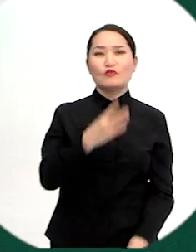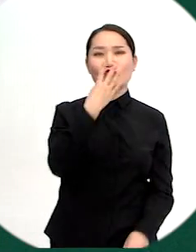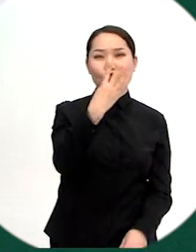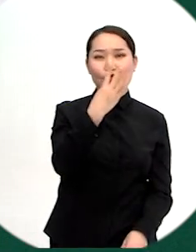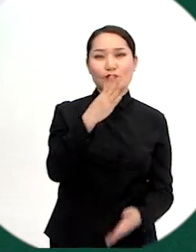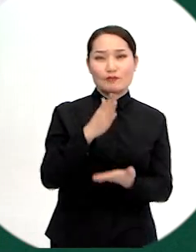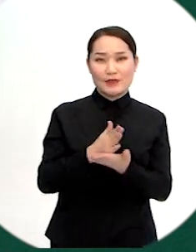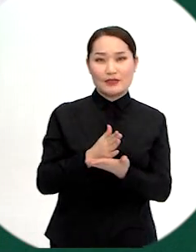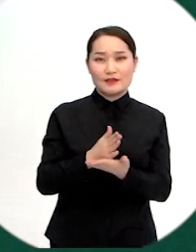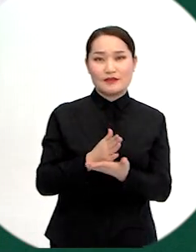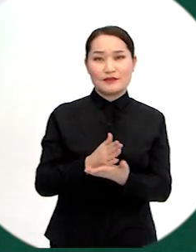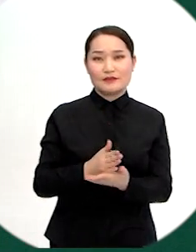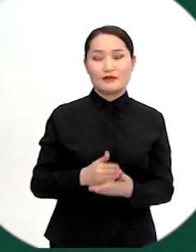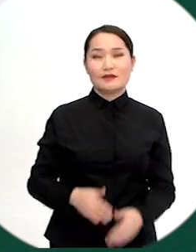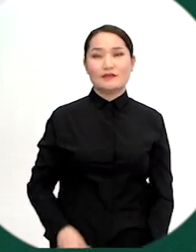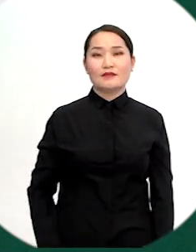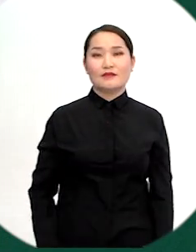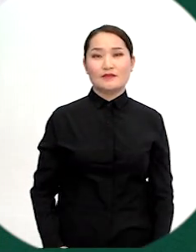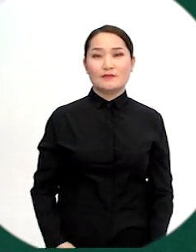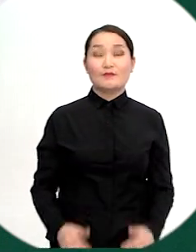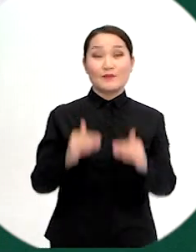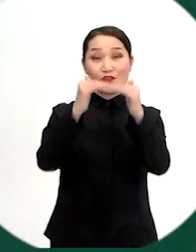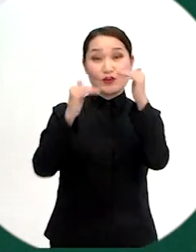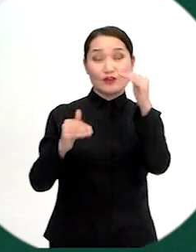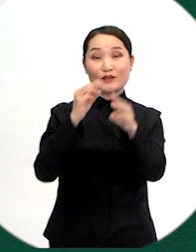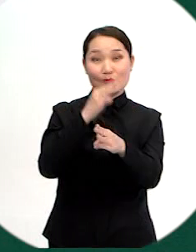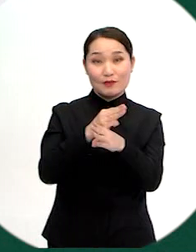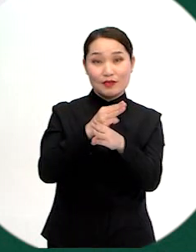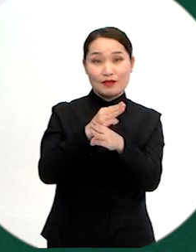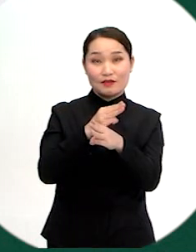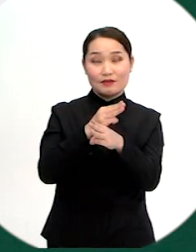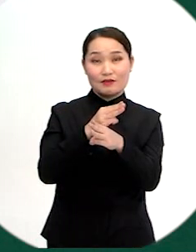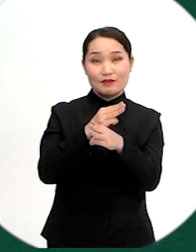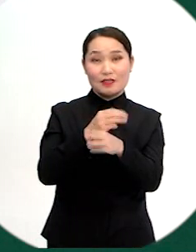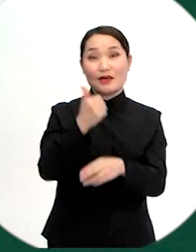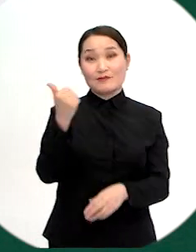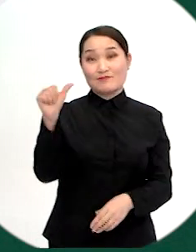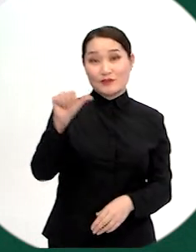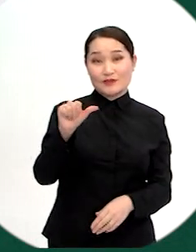4. Тэгвэл сондгой тооны маань хөрш тоонууд ямар тоо вэ?